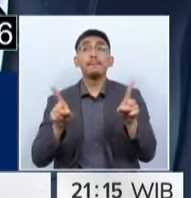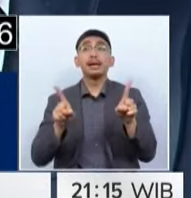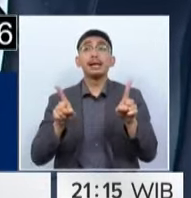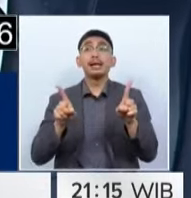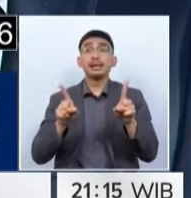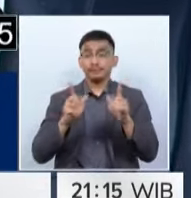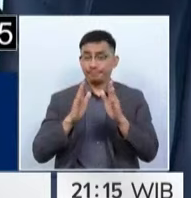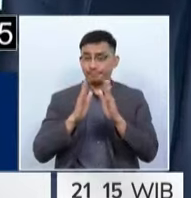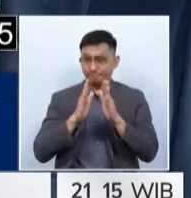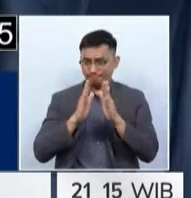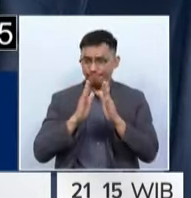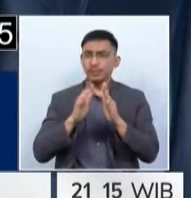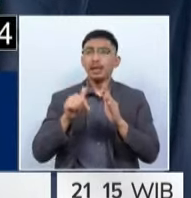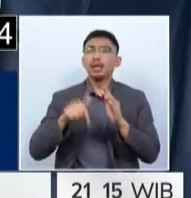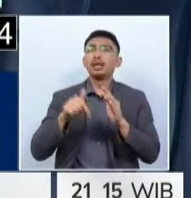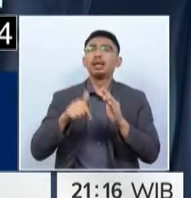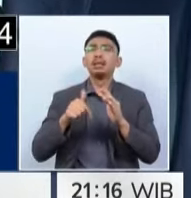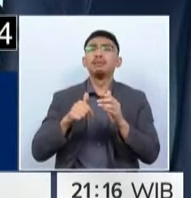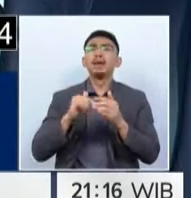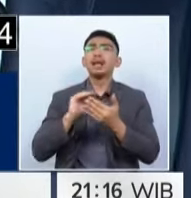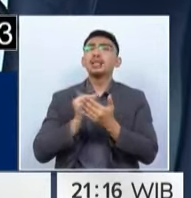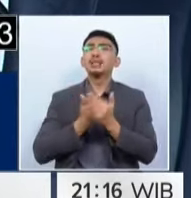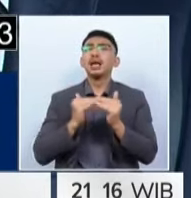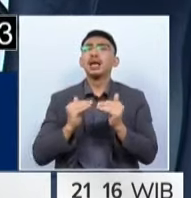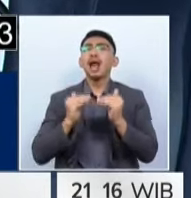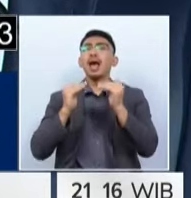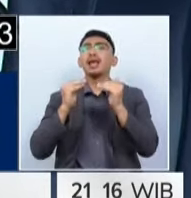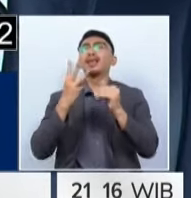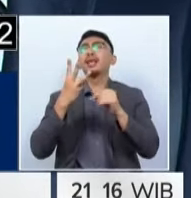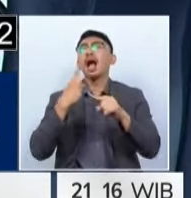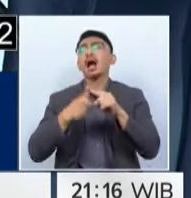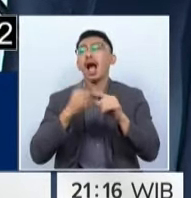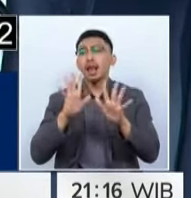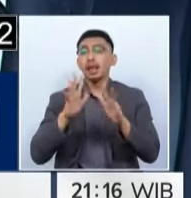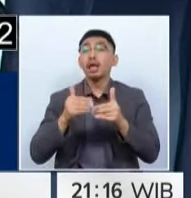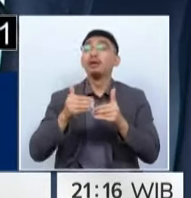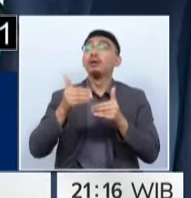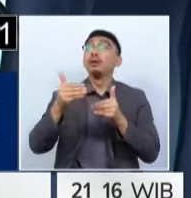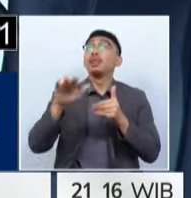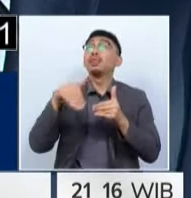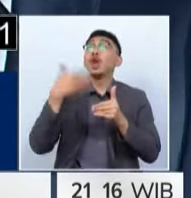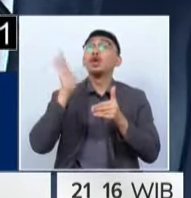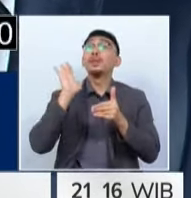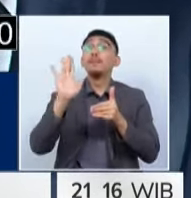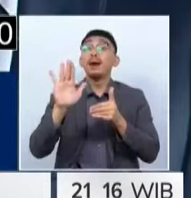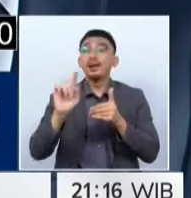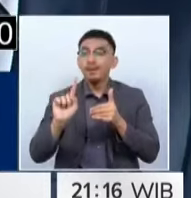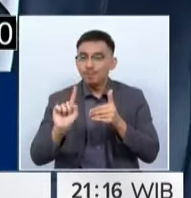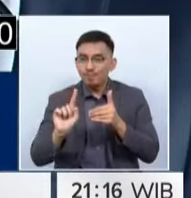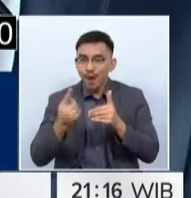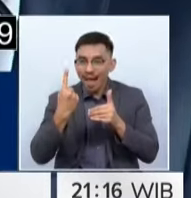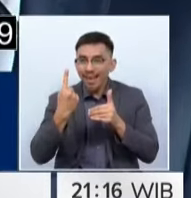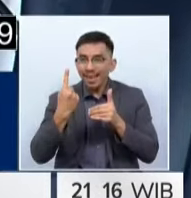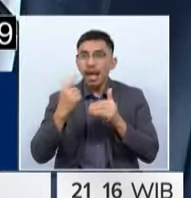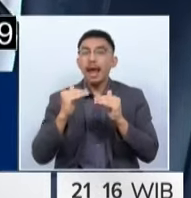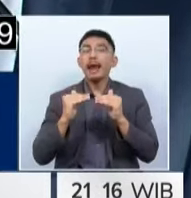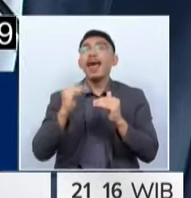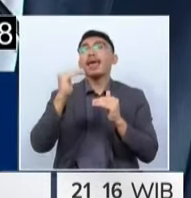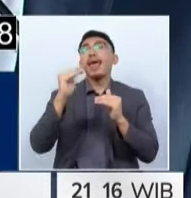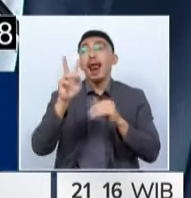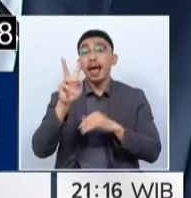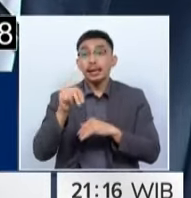depan karena menjelang Pemilu mungkin naik gajinya tapi di sisi lain kesejahteraannya tidak dipikirkan dengan serius